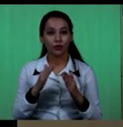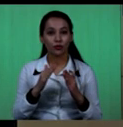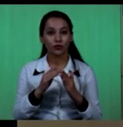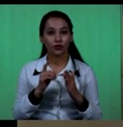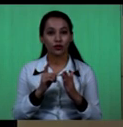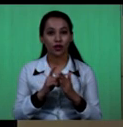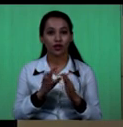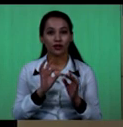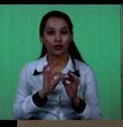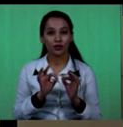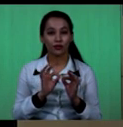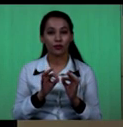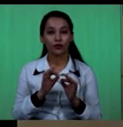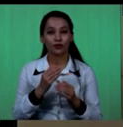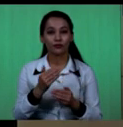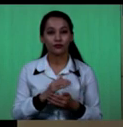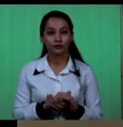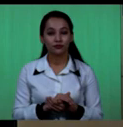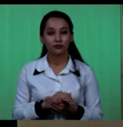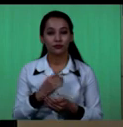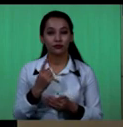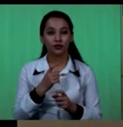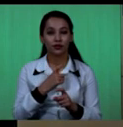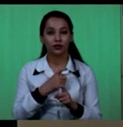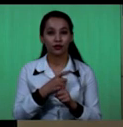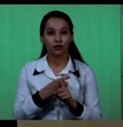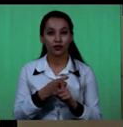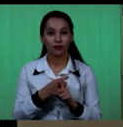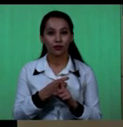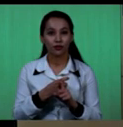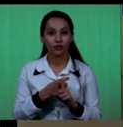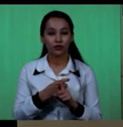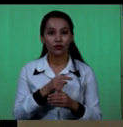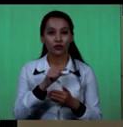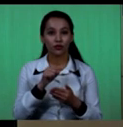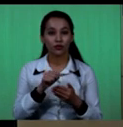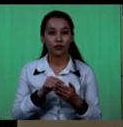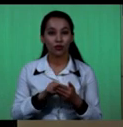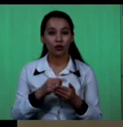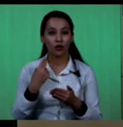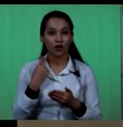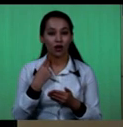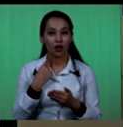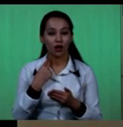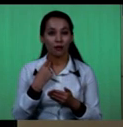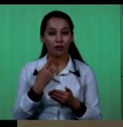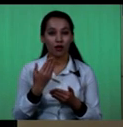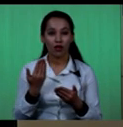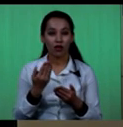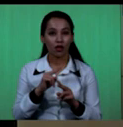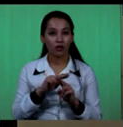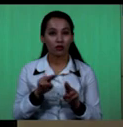uyushlaringizni tekshirib oling. Birinchi tenglamamizda noma'lum son nechiga teng bo'ldi?